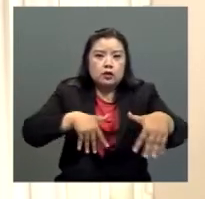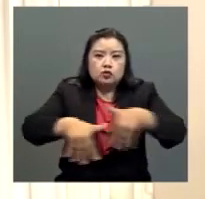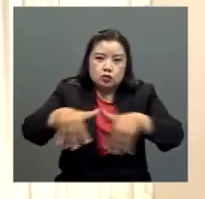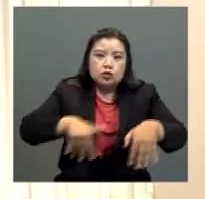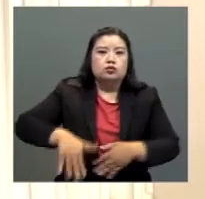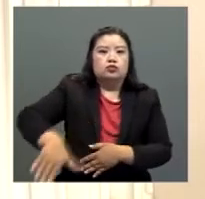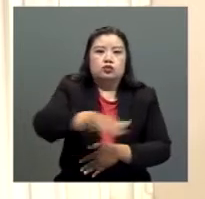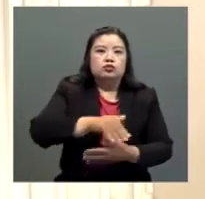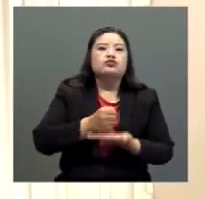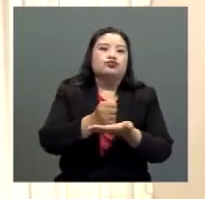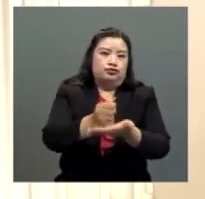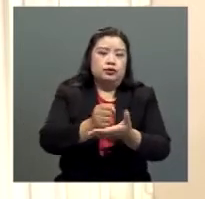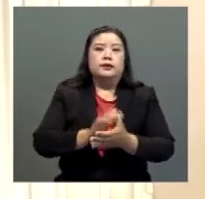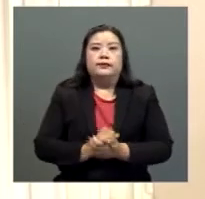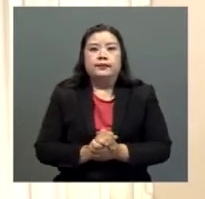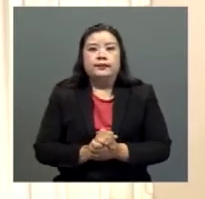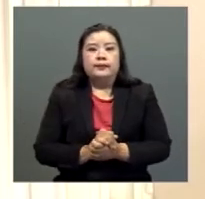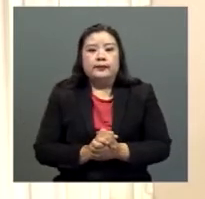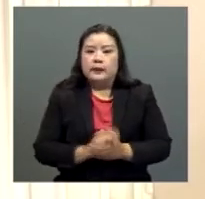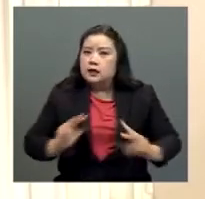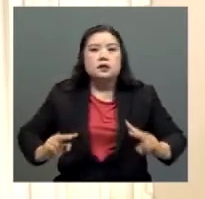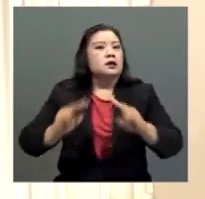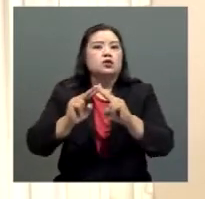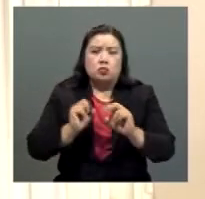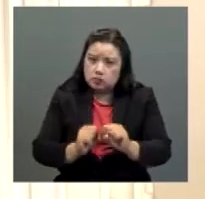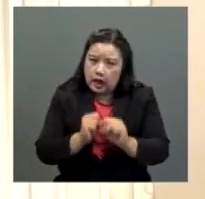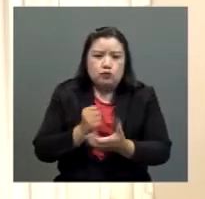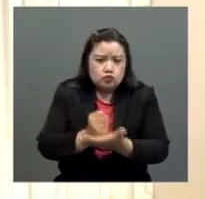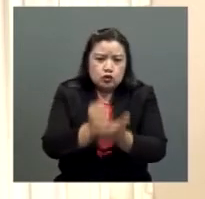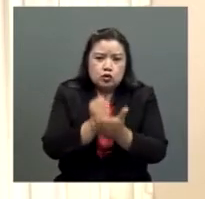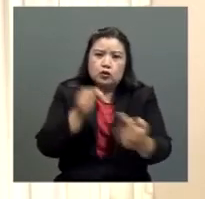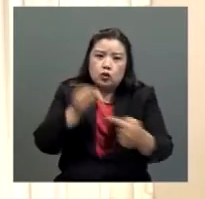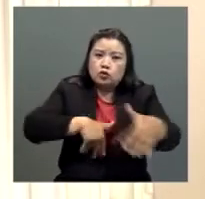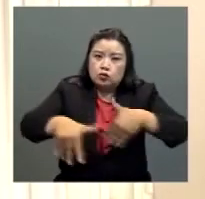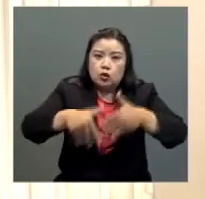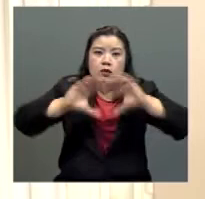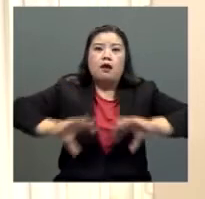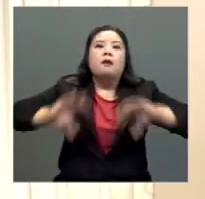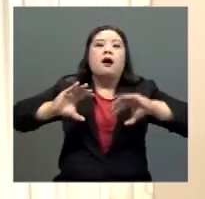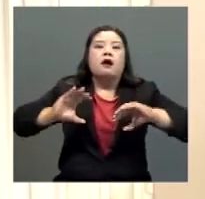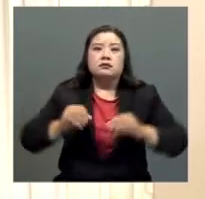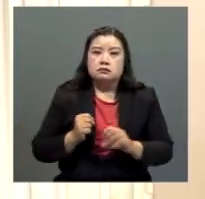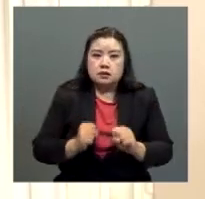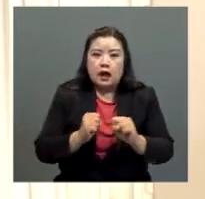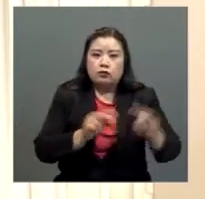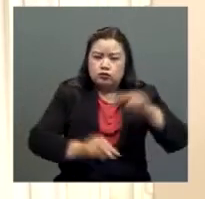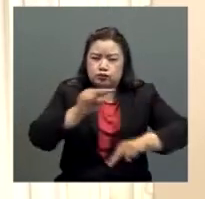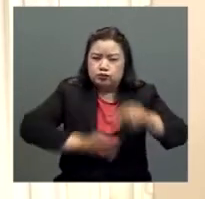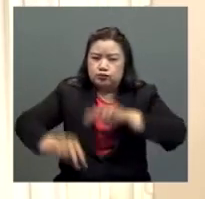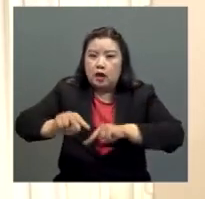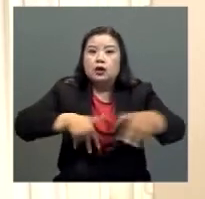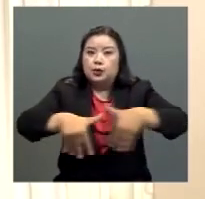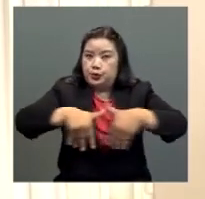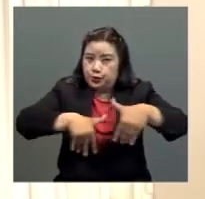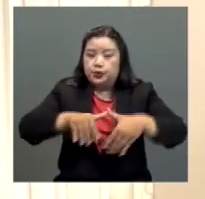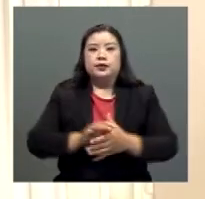เกือบทุกกระทรวงนะครับเรียกว่าทุกกระทรวงช่วยเหลือก็เต็มที่นะครับโดยภาครัฐจะเข้าไปดูแลในกลุ่มเป้าหมายของตัวเองนะครับ